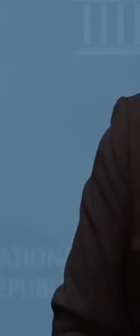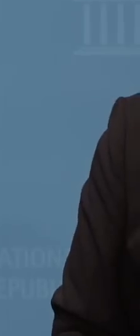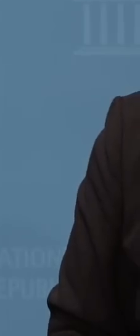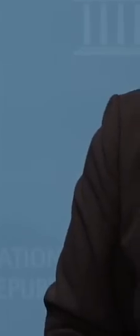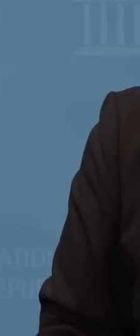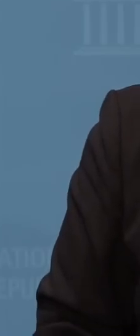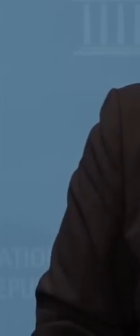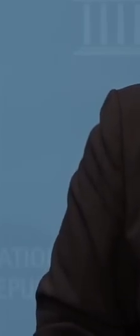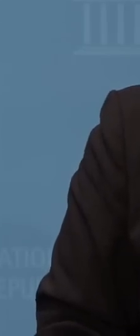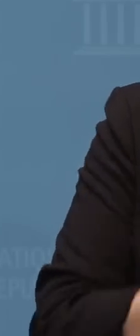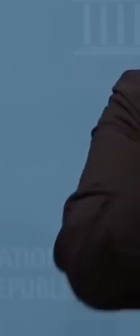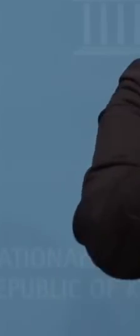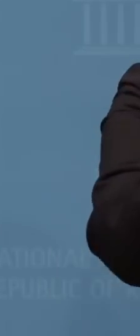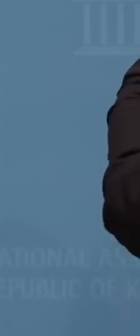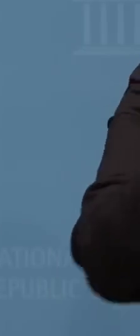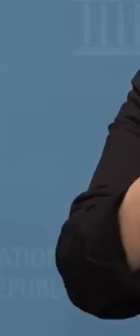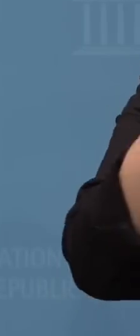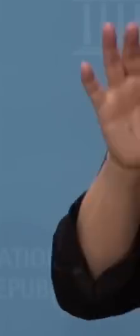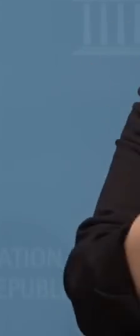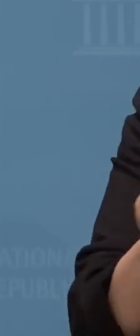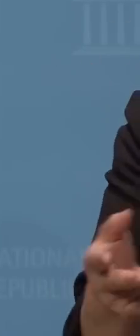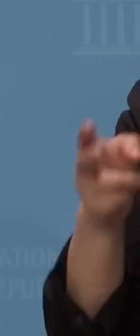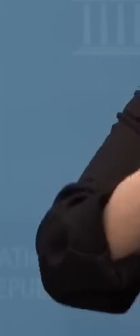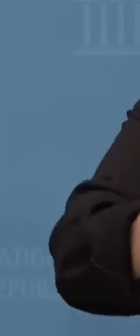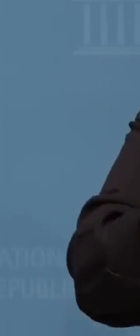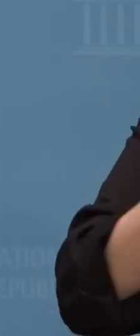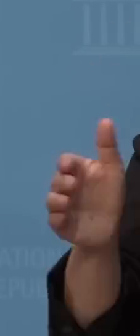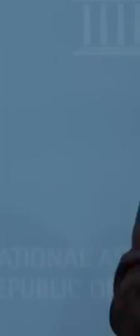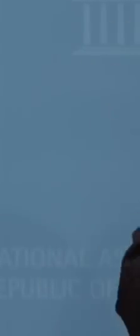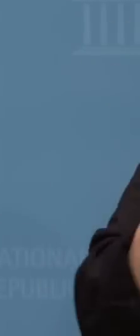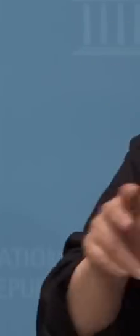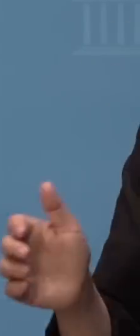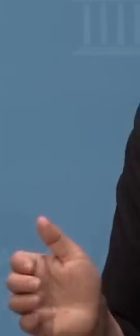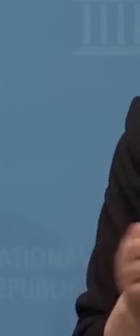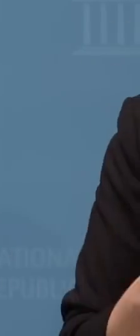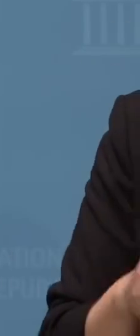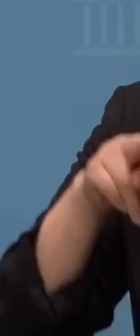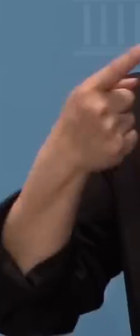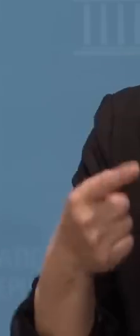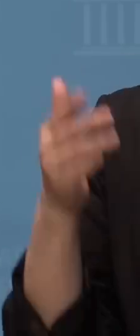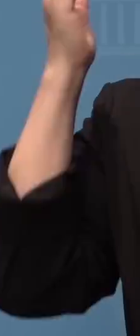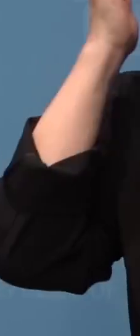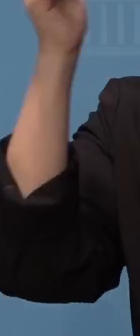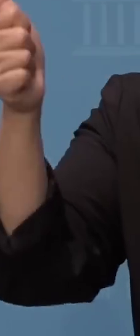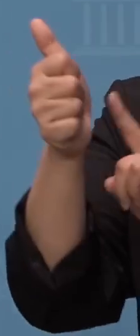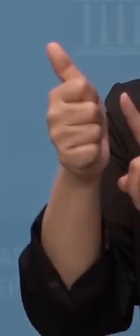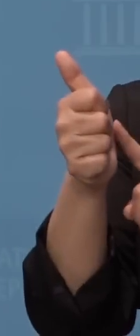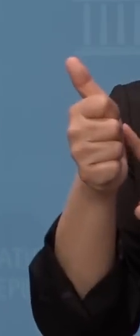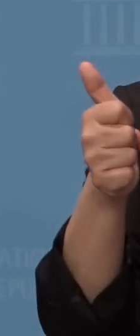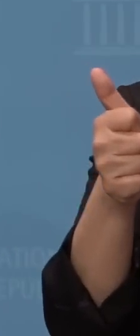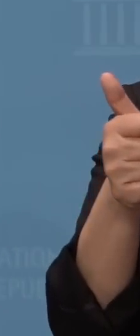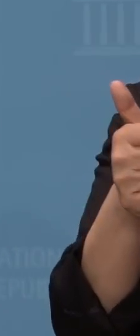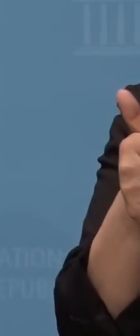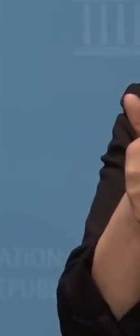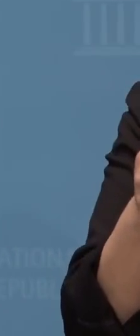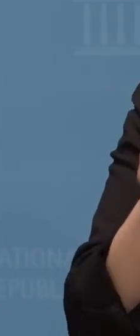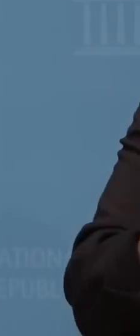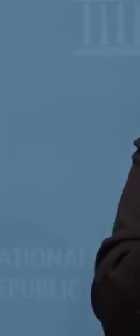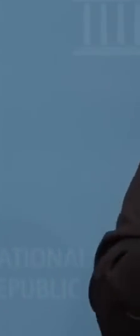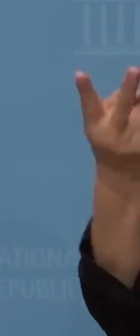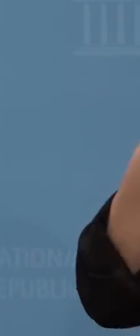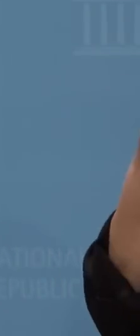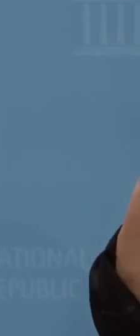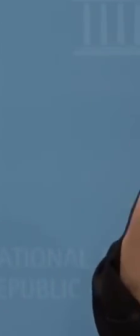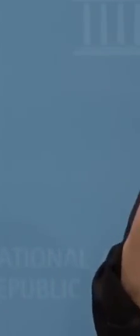대통령 지지율 추이를 보면 우리 국민은 취임부터 지금까지 단 한 번도 대통령과 허니문 기간을 가져본 적이